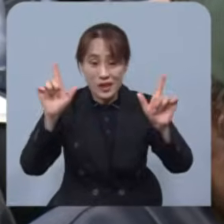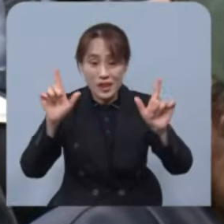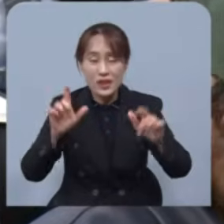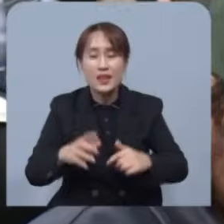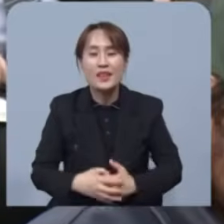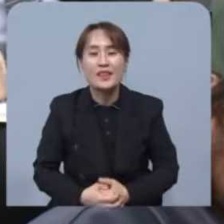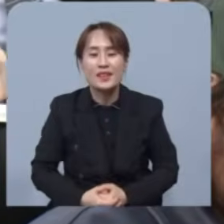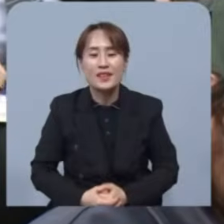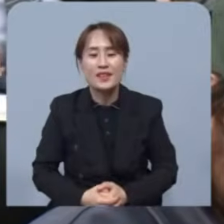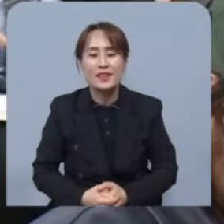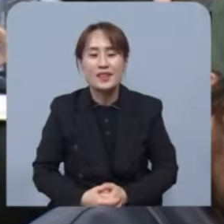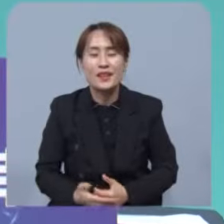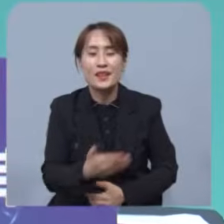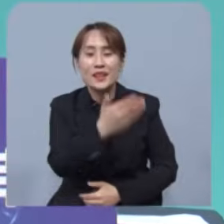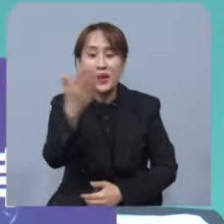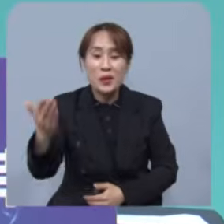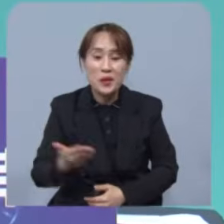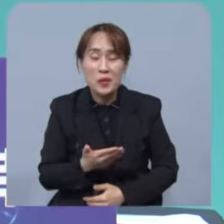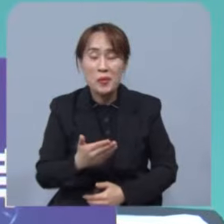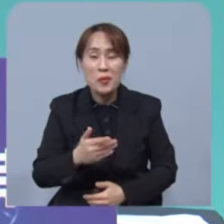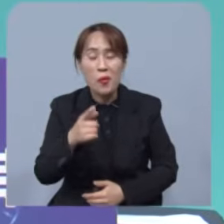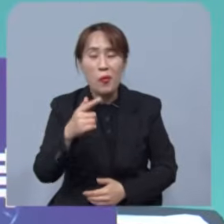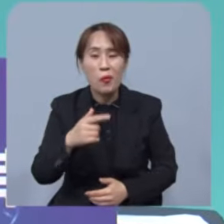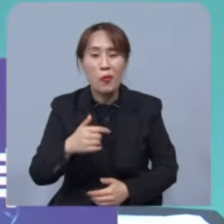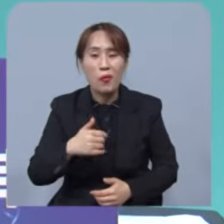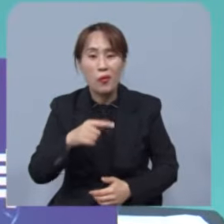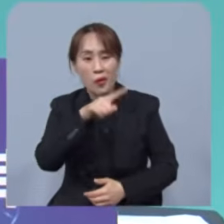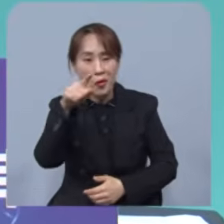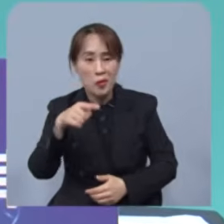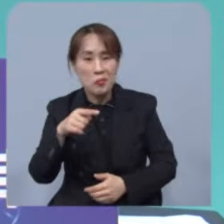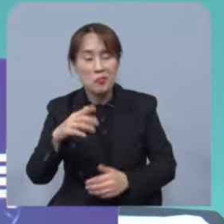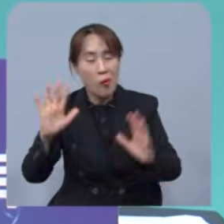오늘은 방청석 반응이 좀 남다른데요.